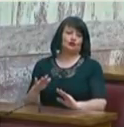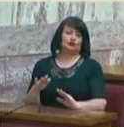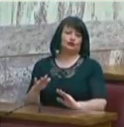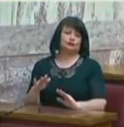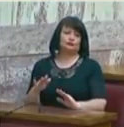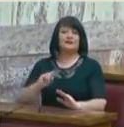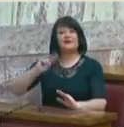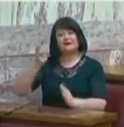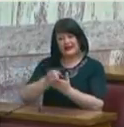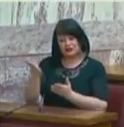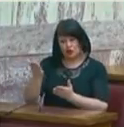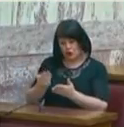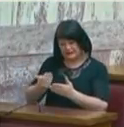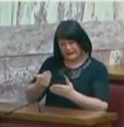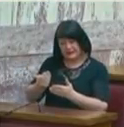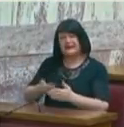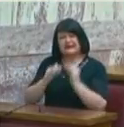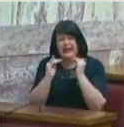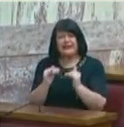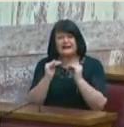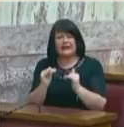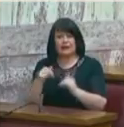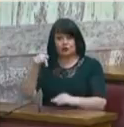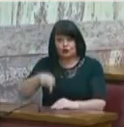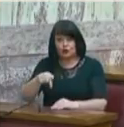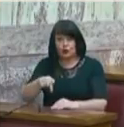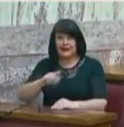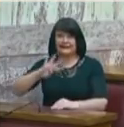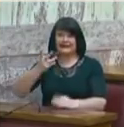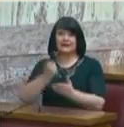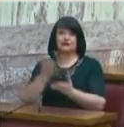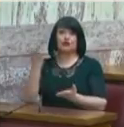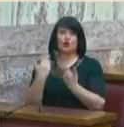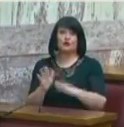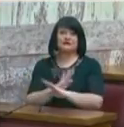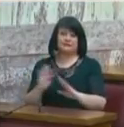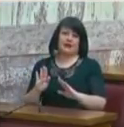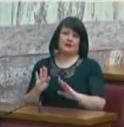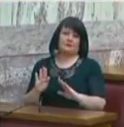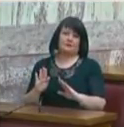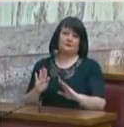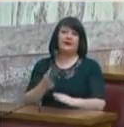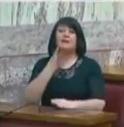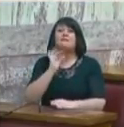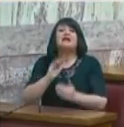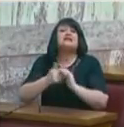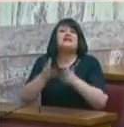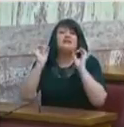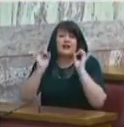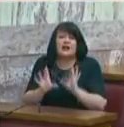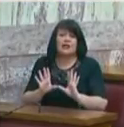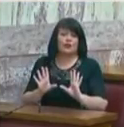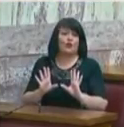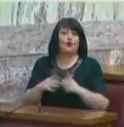δεύτερη αξιολόγηση, θυμίζω. Ενώ τώρα κλείνει και η τέταρτη. Σαν να μην σας ενδιαφέρει καθόλου ποια